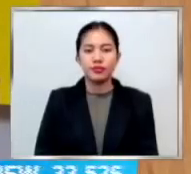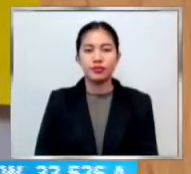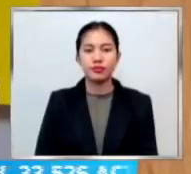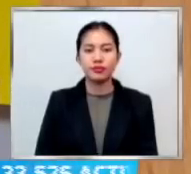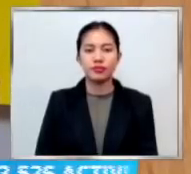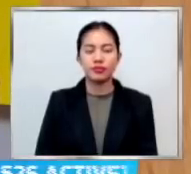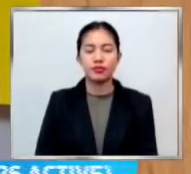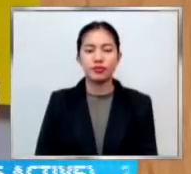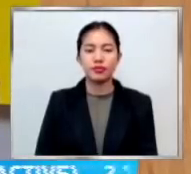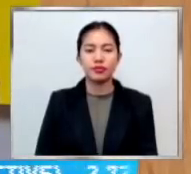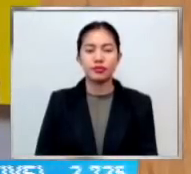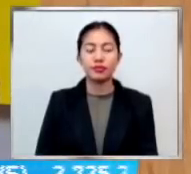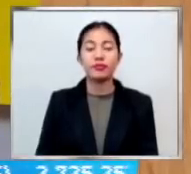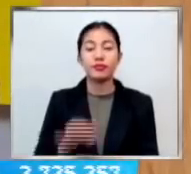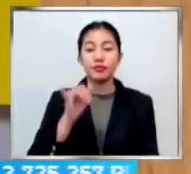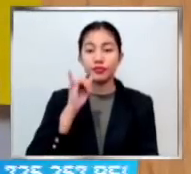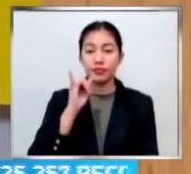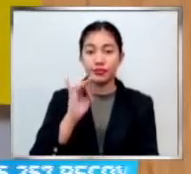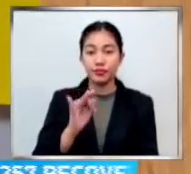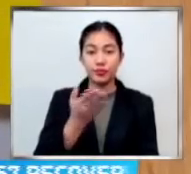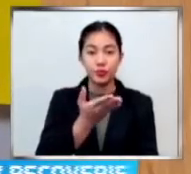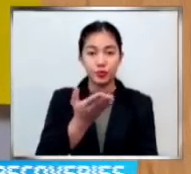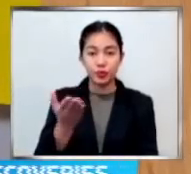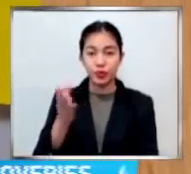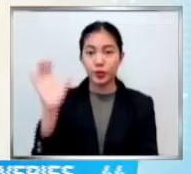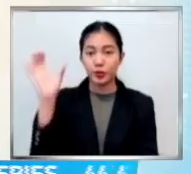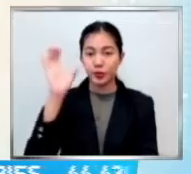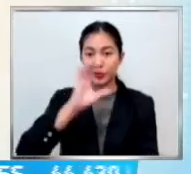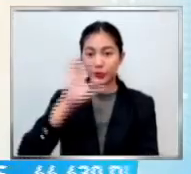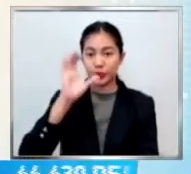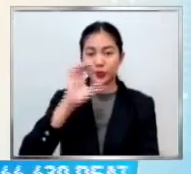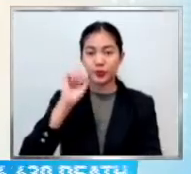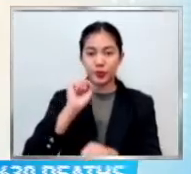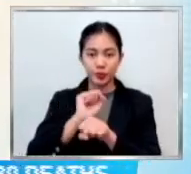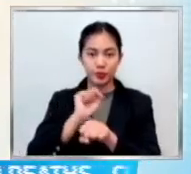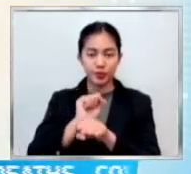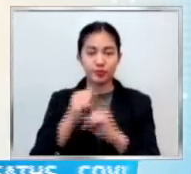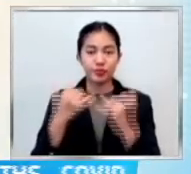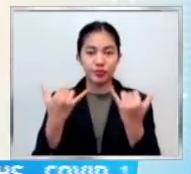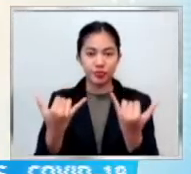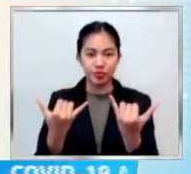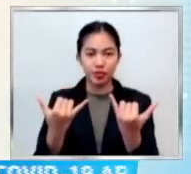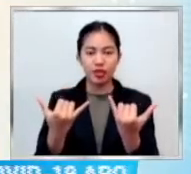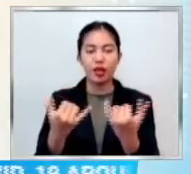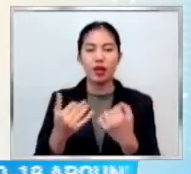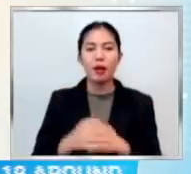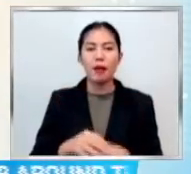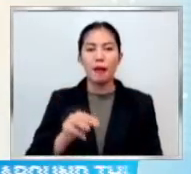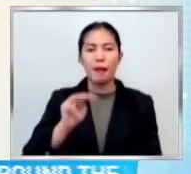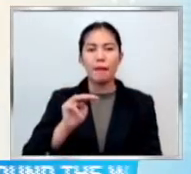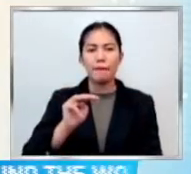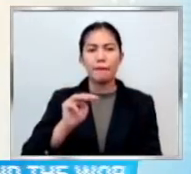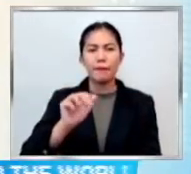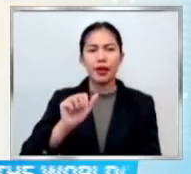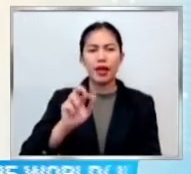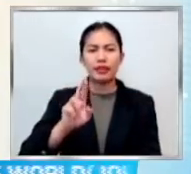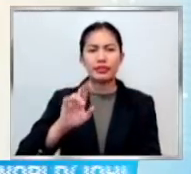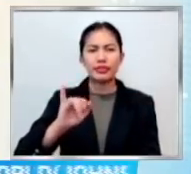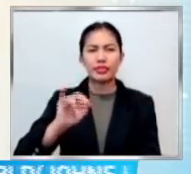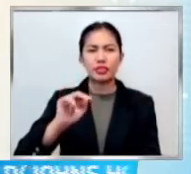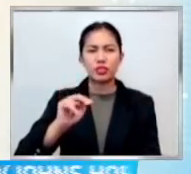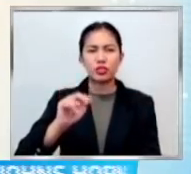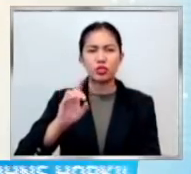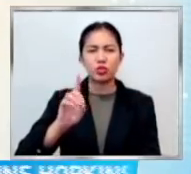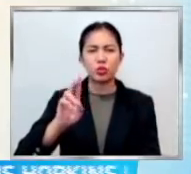Sa mga naghahanap po ng trabaho dyan, hiring ngayon ang Marinduque State College ng 3 instructor,